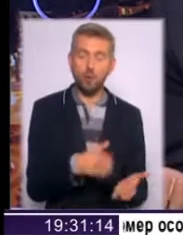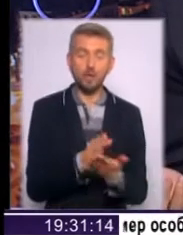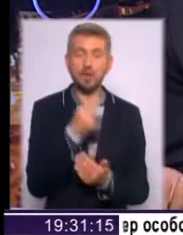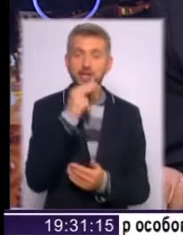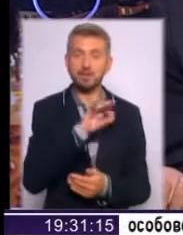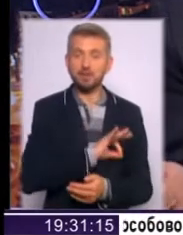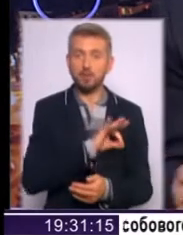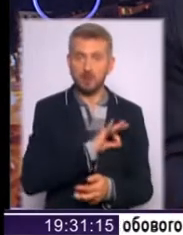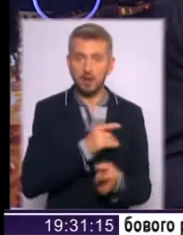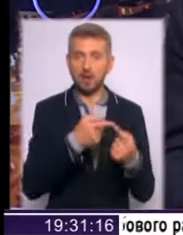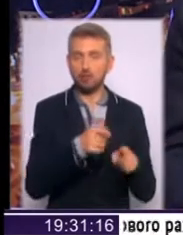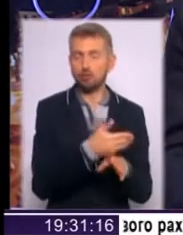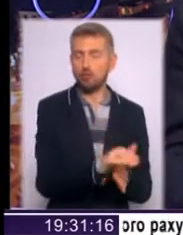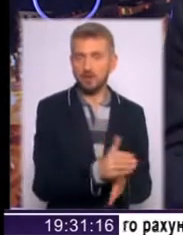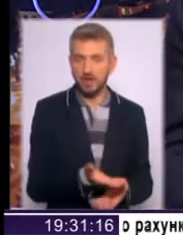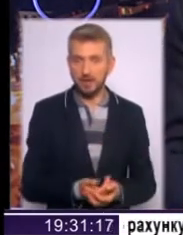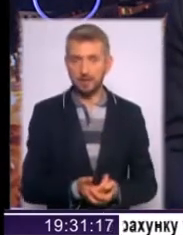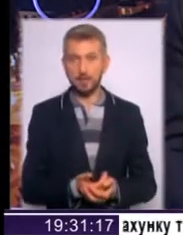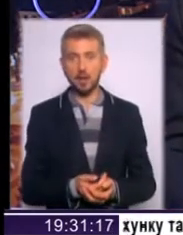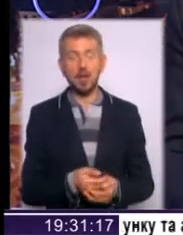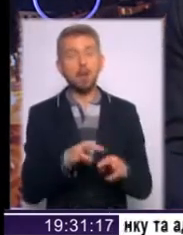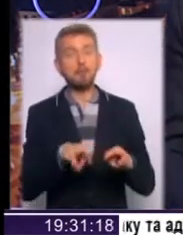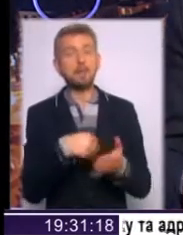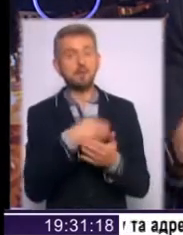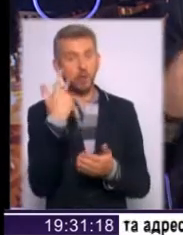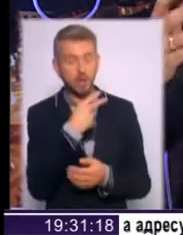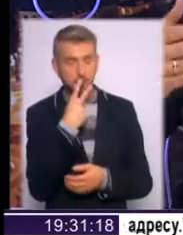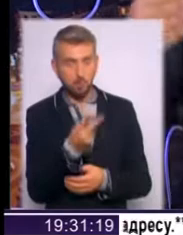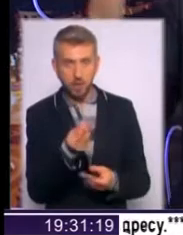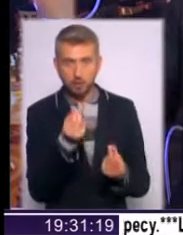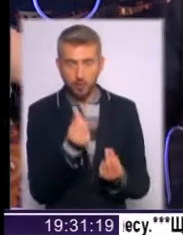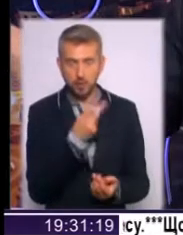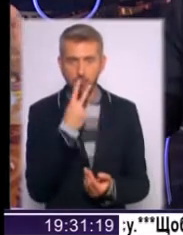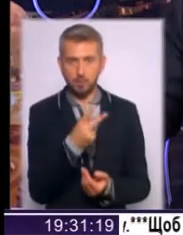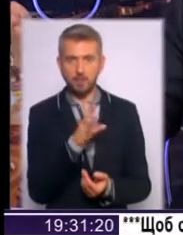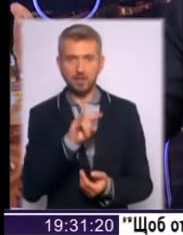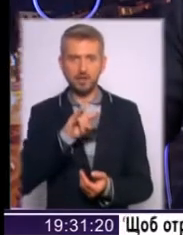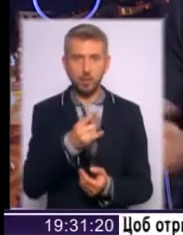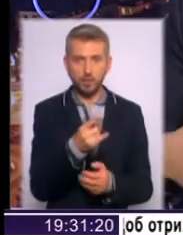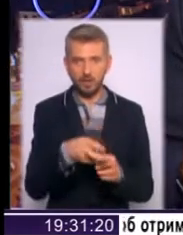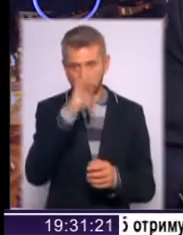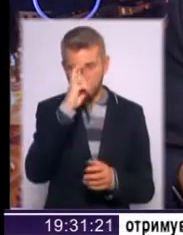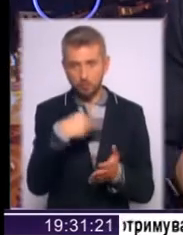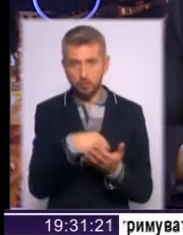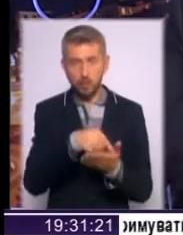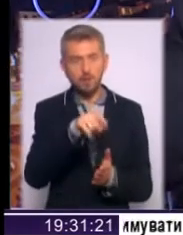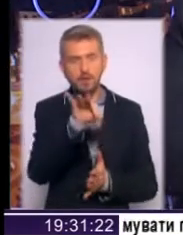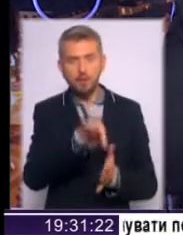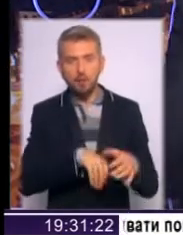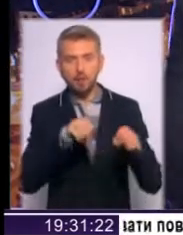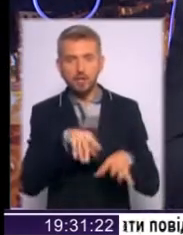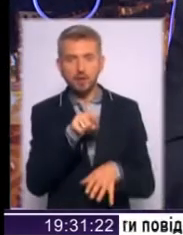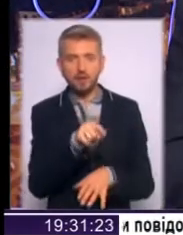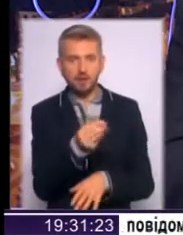використання іншої частини. Тому, звісно, що Мінфін, коли побачив кошти, побачив діру в державному бюджеті, він зразу вирішив на ці